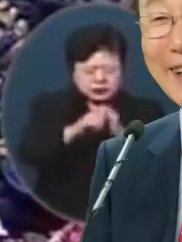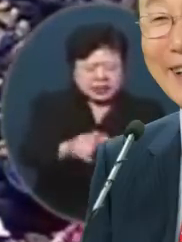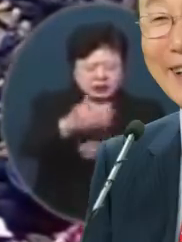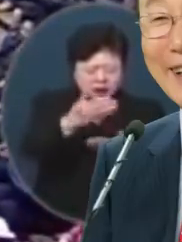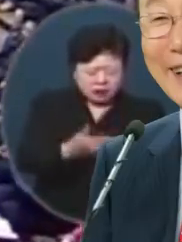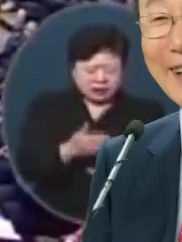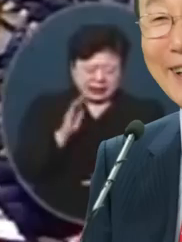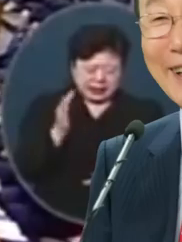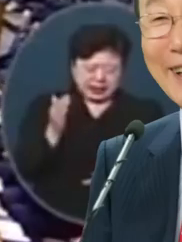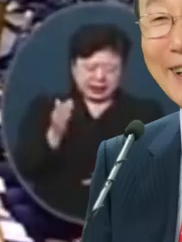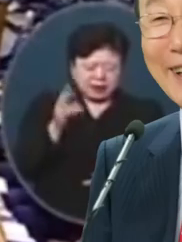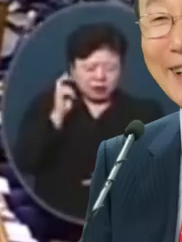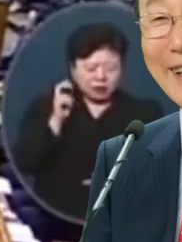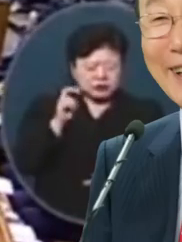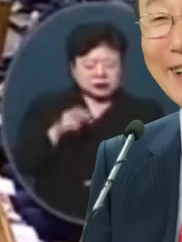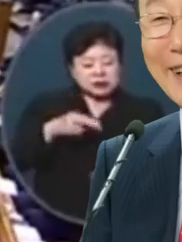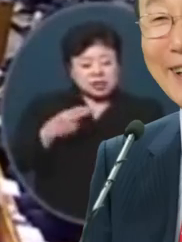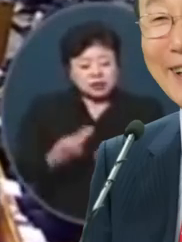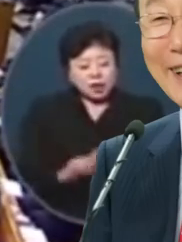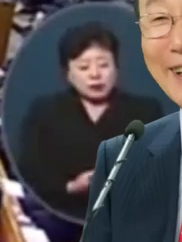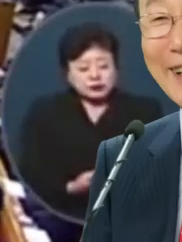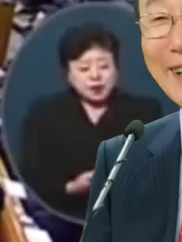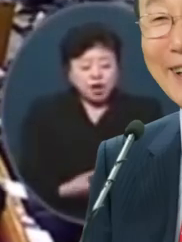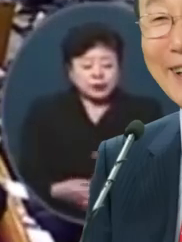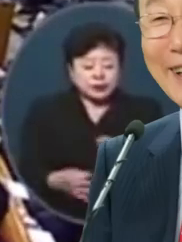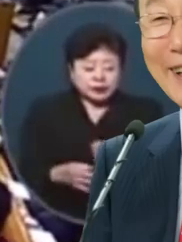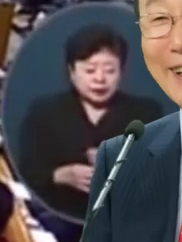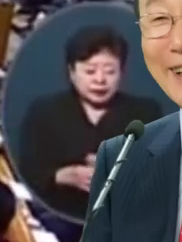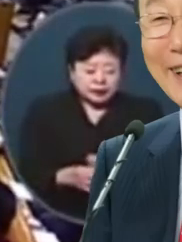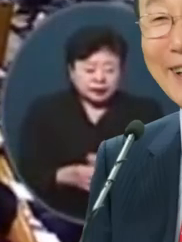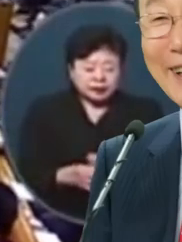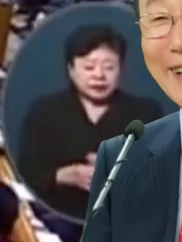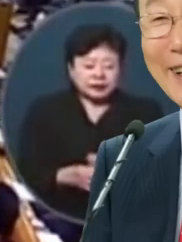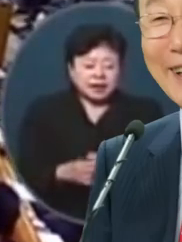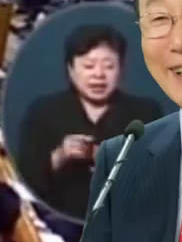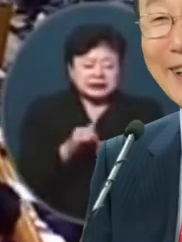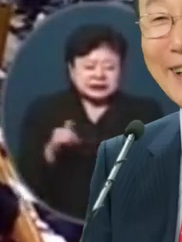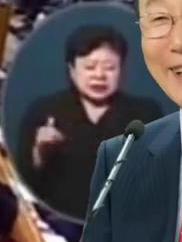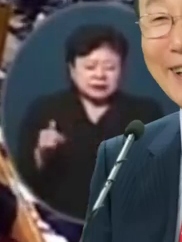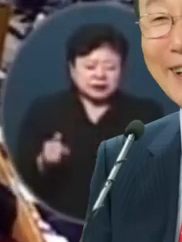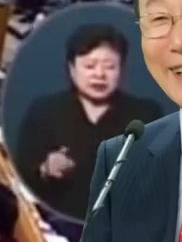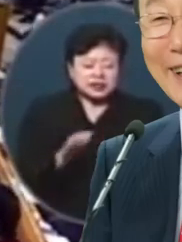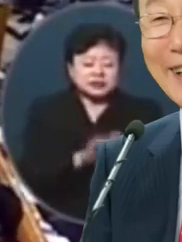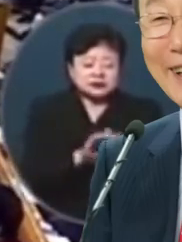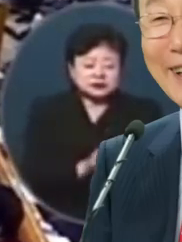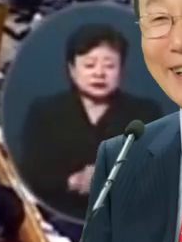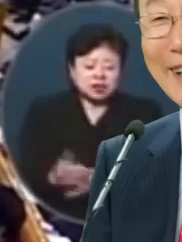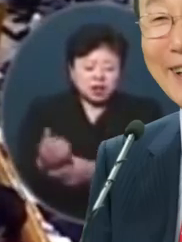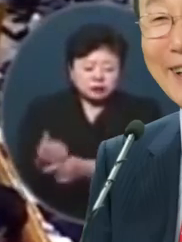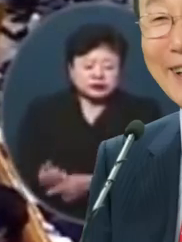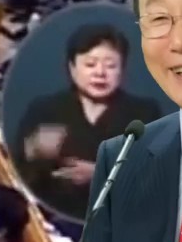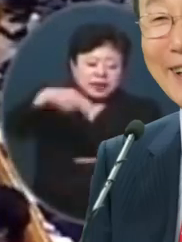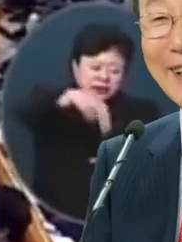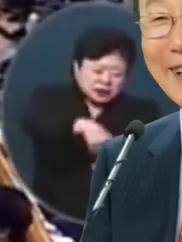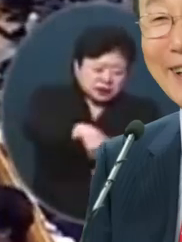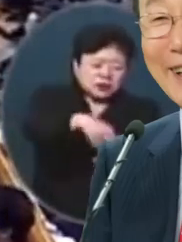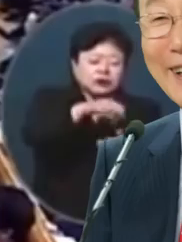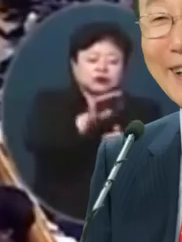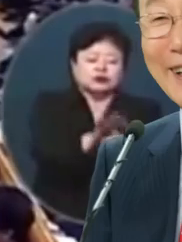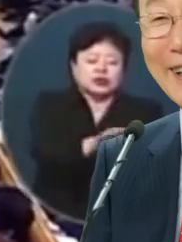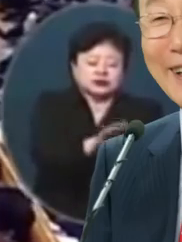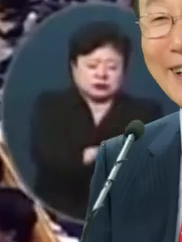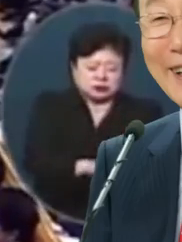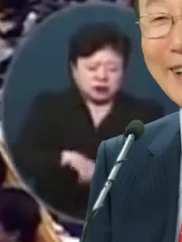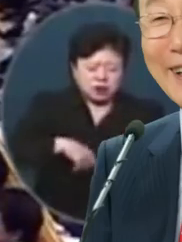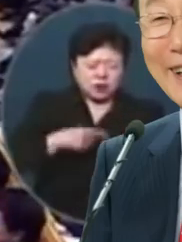것이다 혹시 그들이 넘어지면 하나가 그 동물을 붙들어 일으키리니